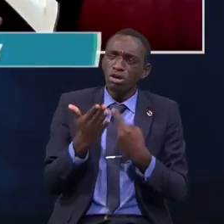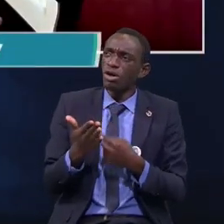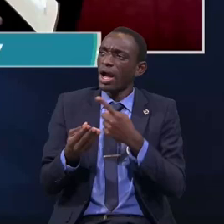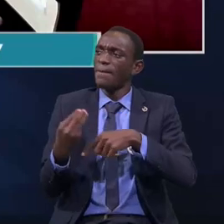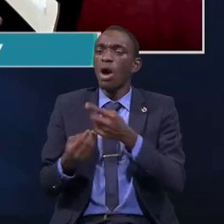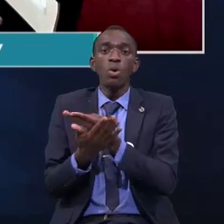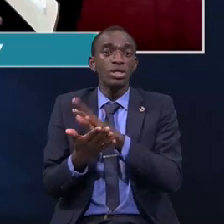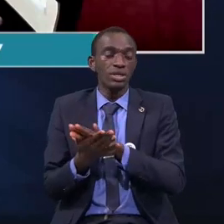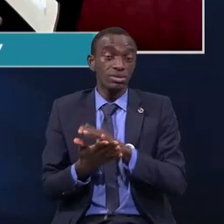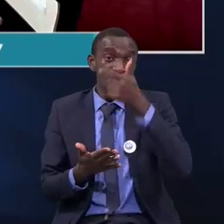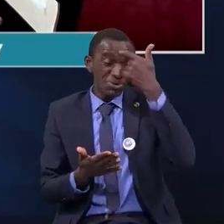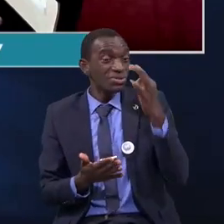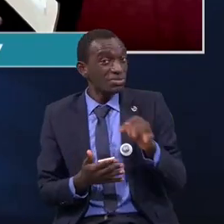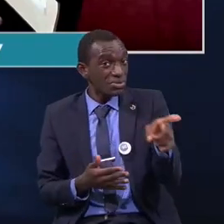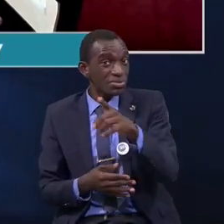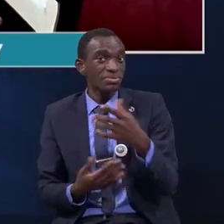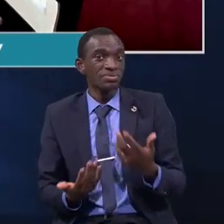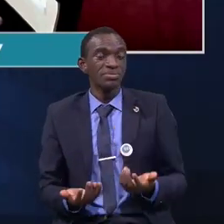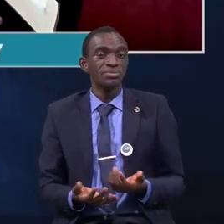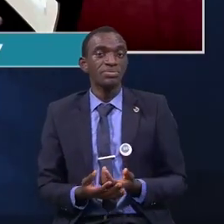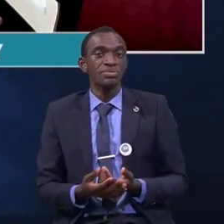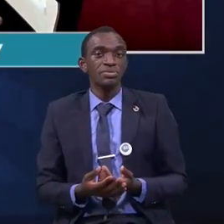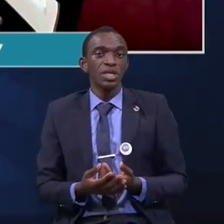Pourquoi tu parles de la sainteté? Oui, je parle de la sainteté à cause de toi.